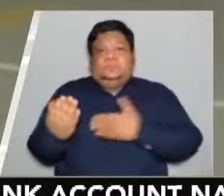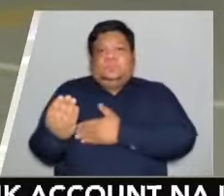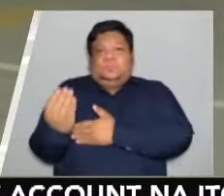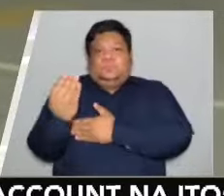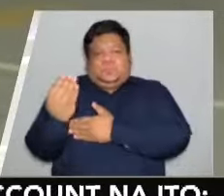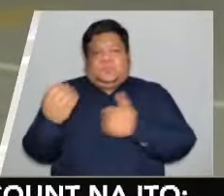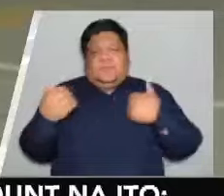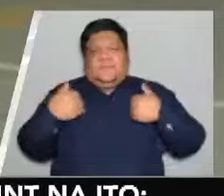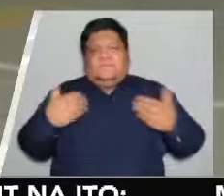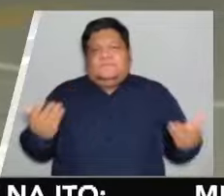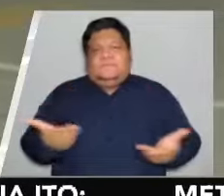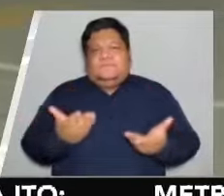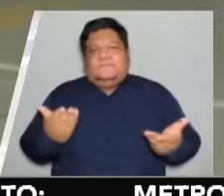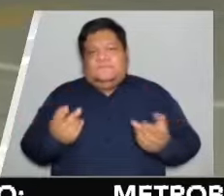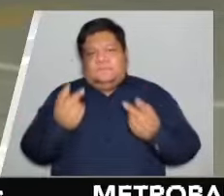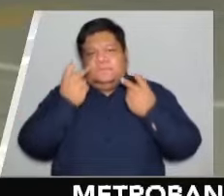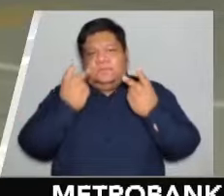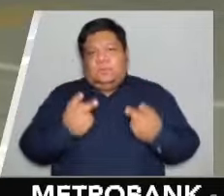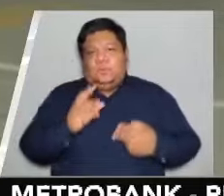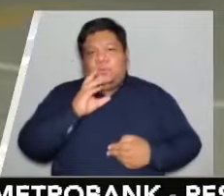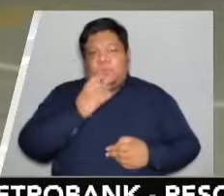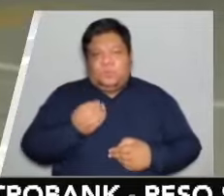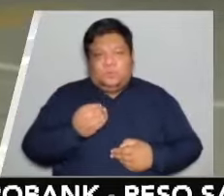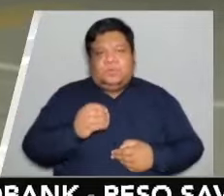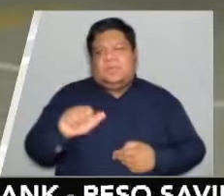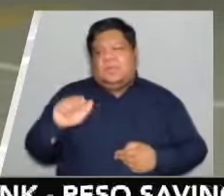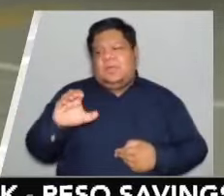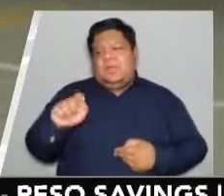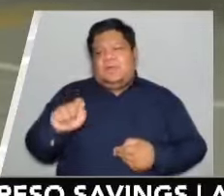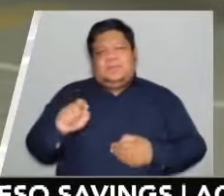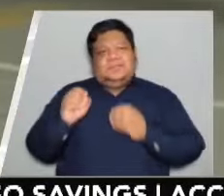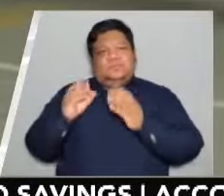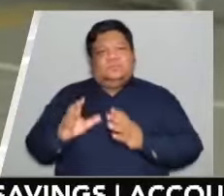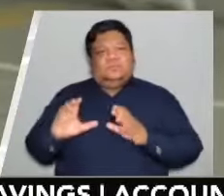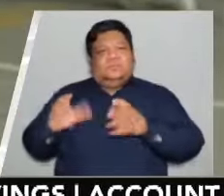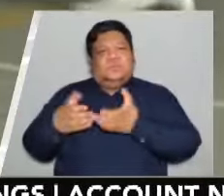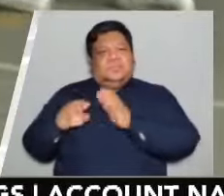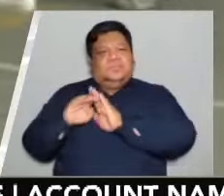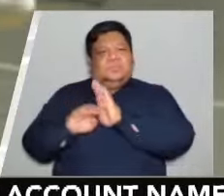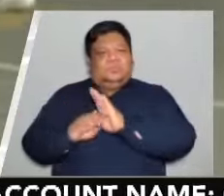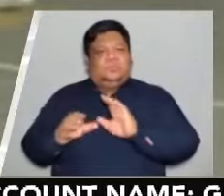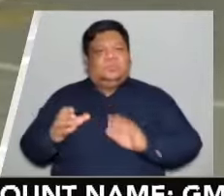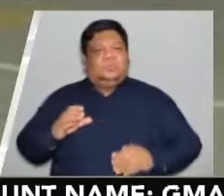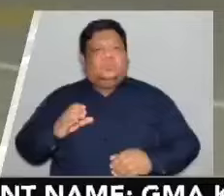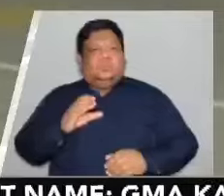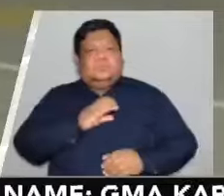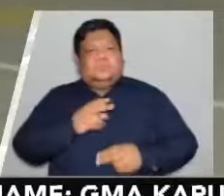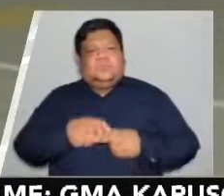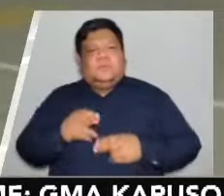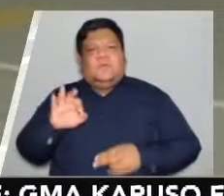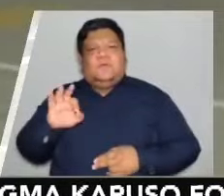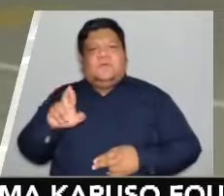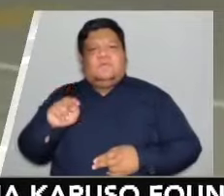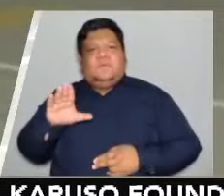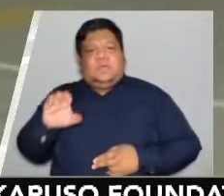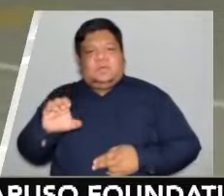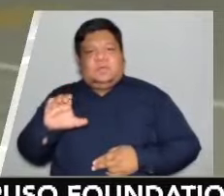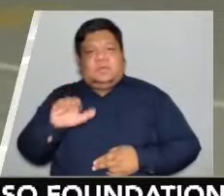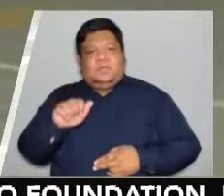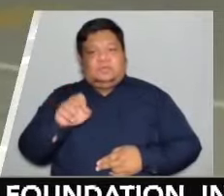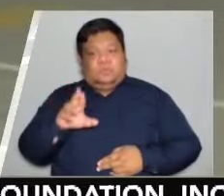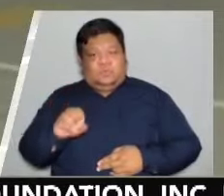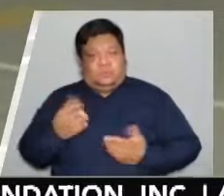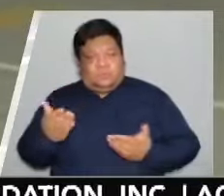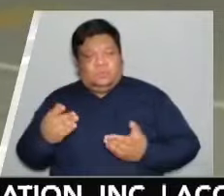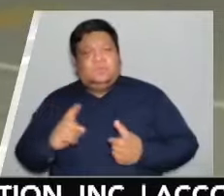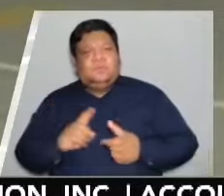School si act teachers party list representative Franz Castro at mula rito ay magtutungo din siya doon sa President corason Elementary